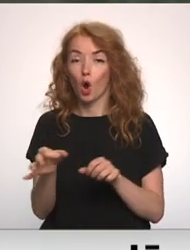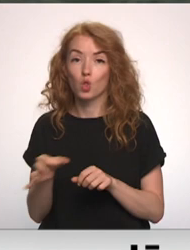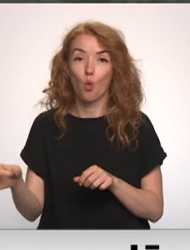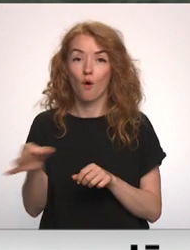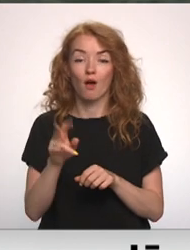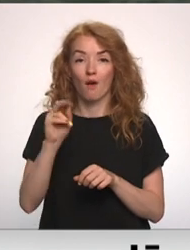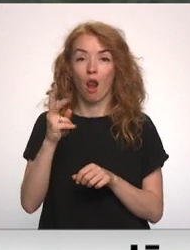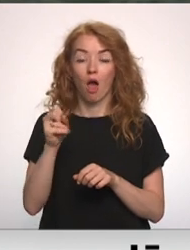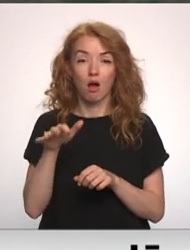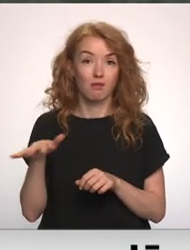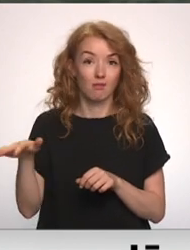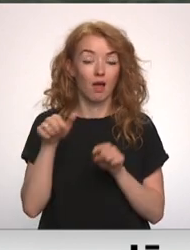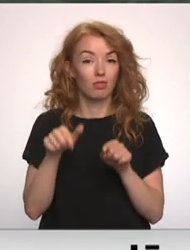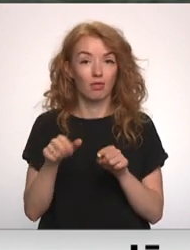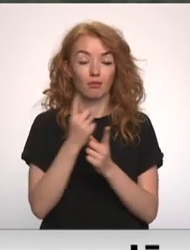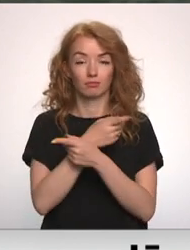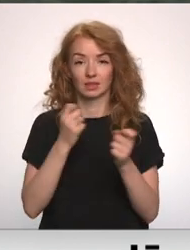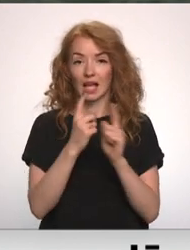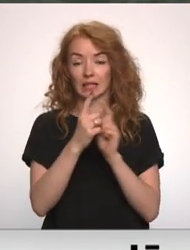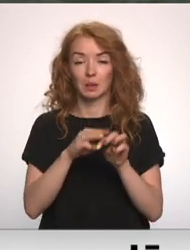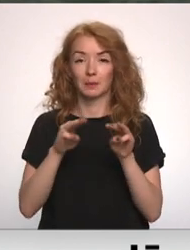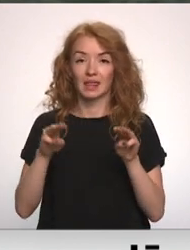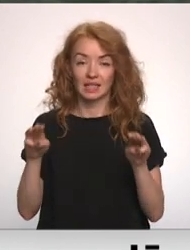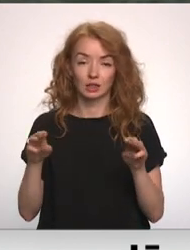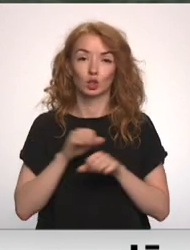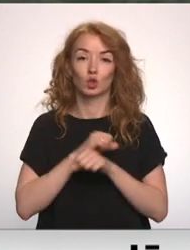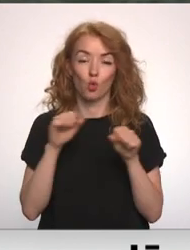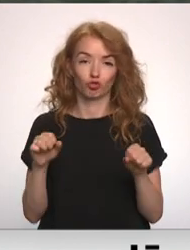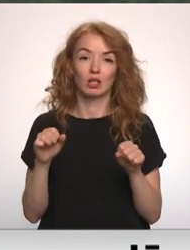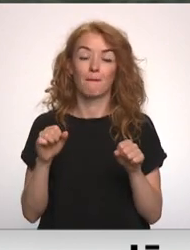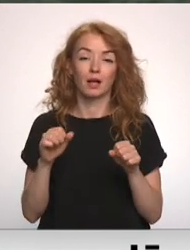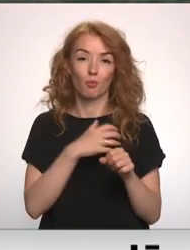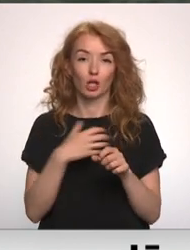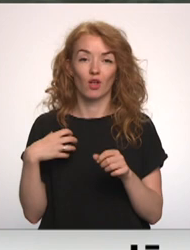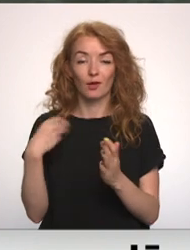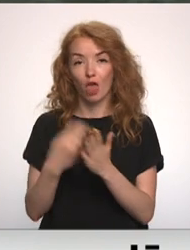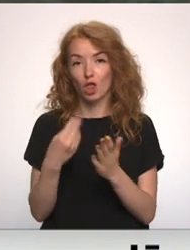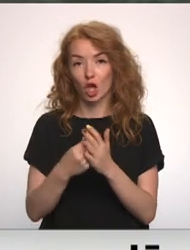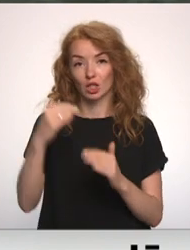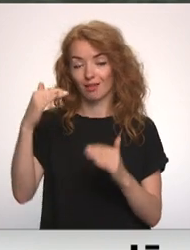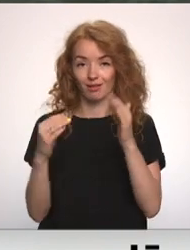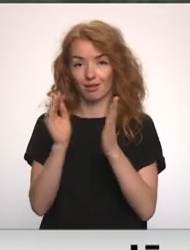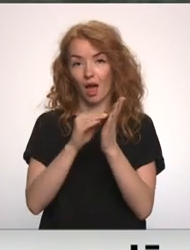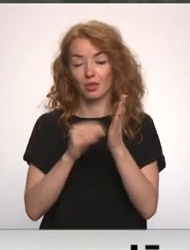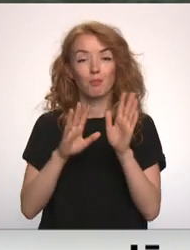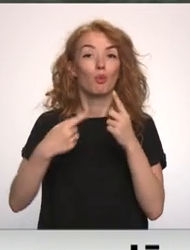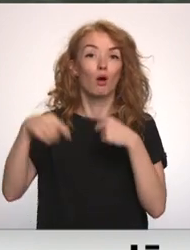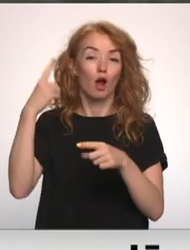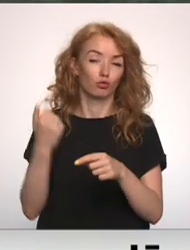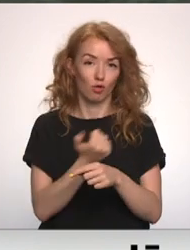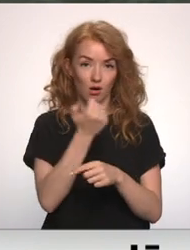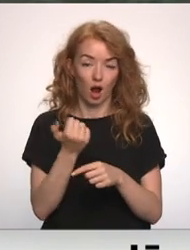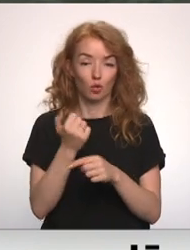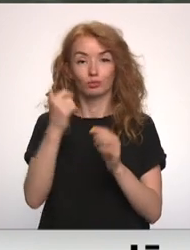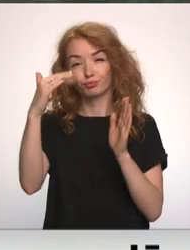novads Valkas. Par to liecina satiksmes ministrijas ceļu satiksmes drošības pašvaldība novērtēšanas indeksa dati par pagājušo gadu.